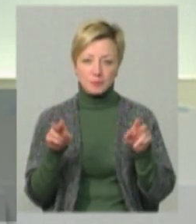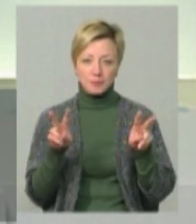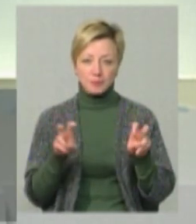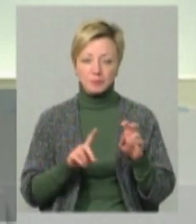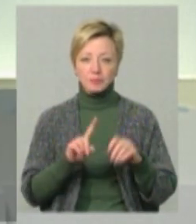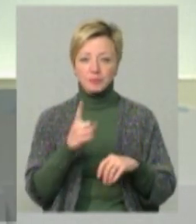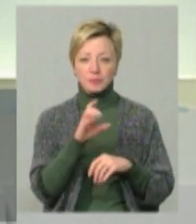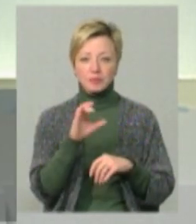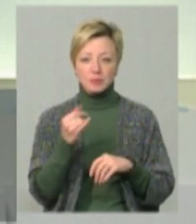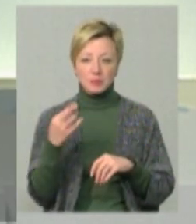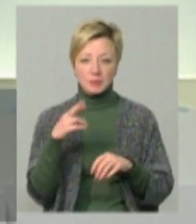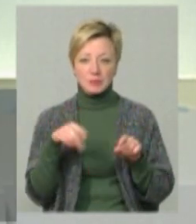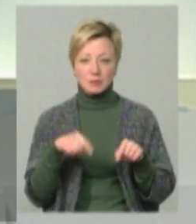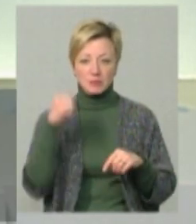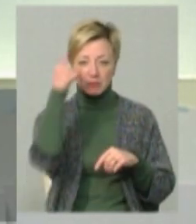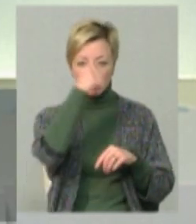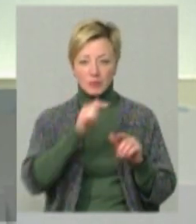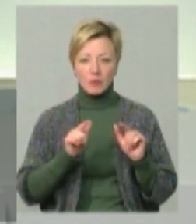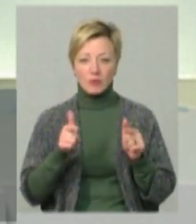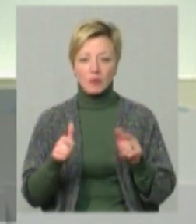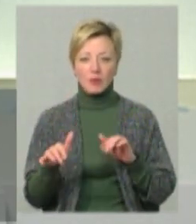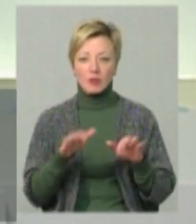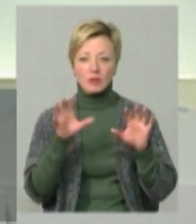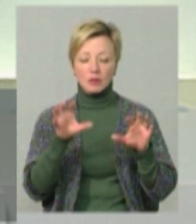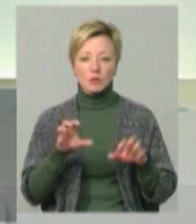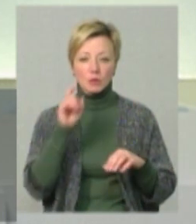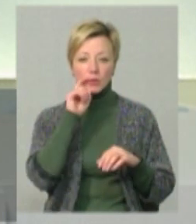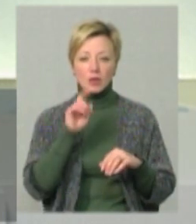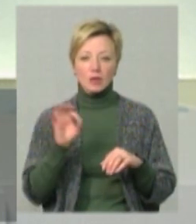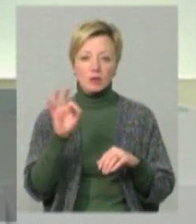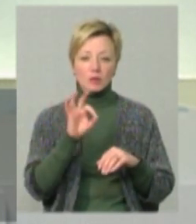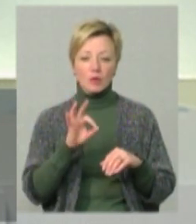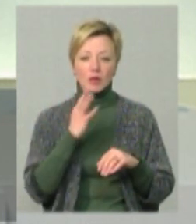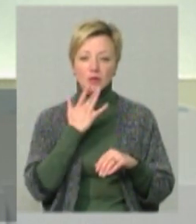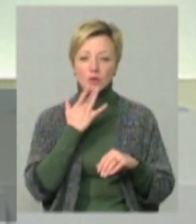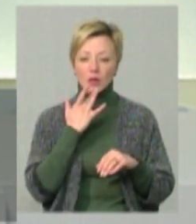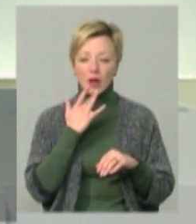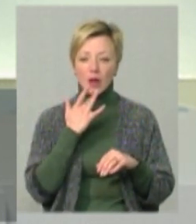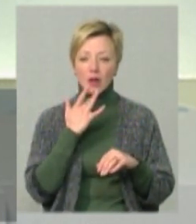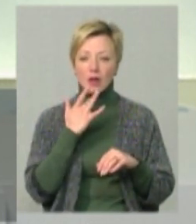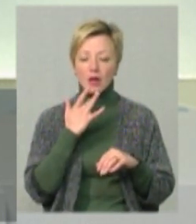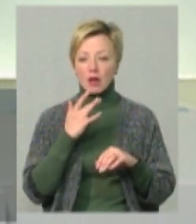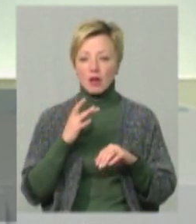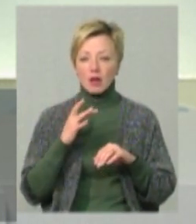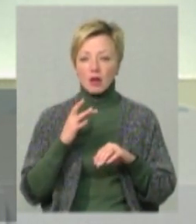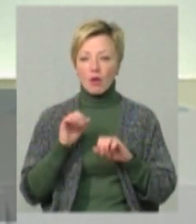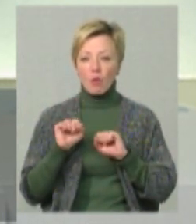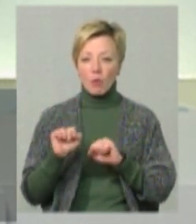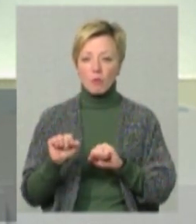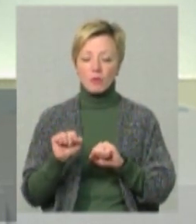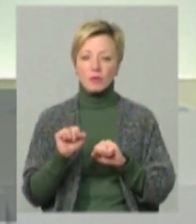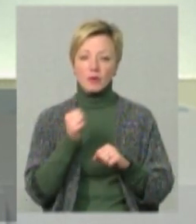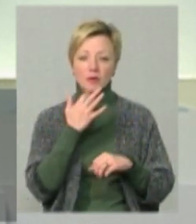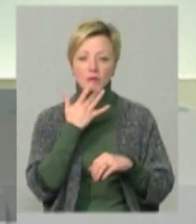січня цього року вступив в дію закон України про національний опір, про